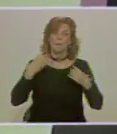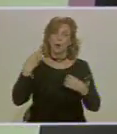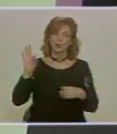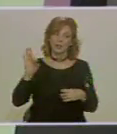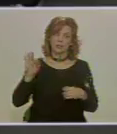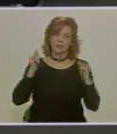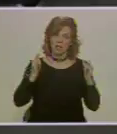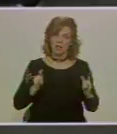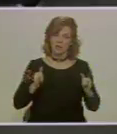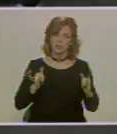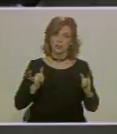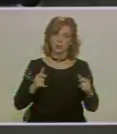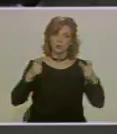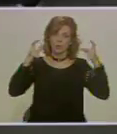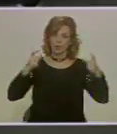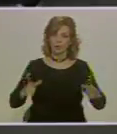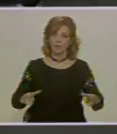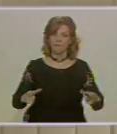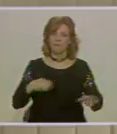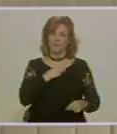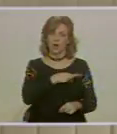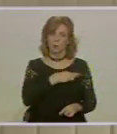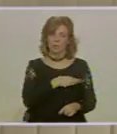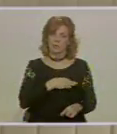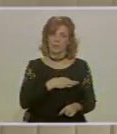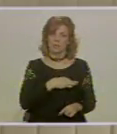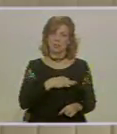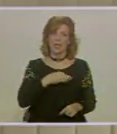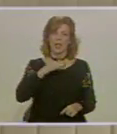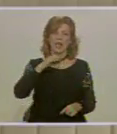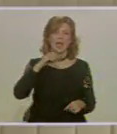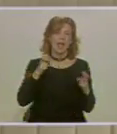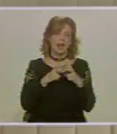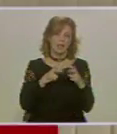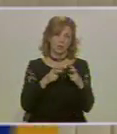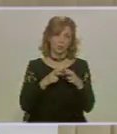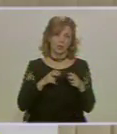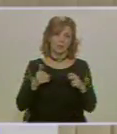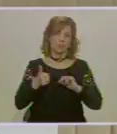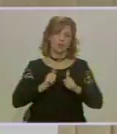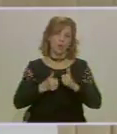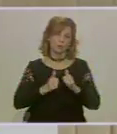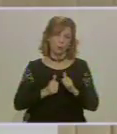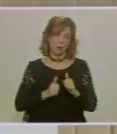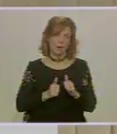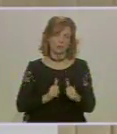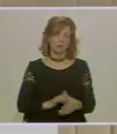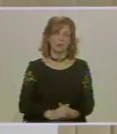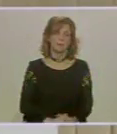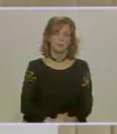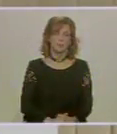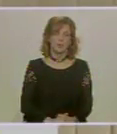modernizarea acestui complex electrotehnic în care sunt cele două facultăți, Facultatea de Automatică și Facultatea de Inginerie